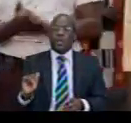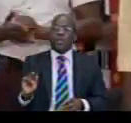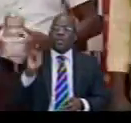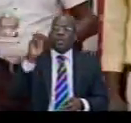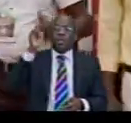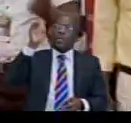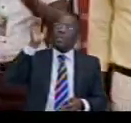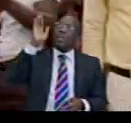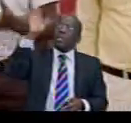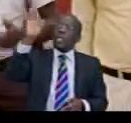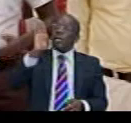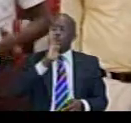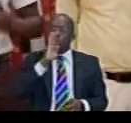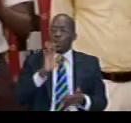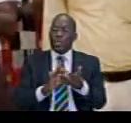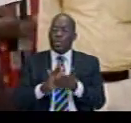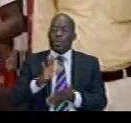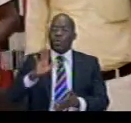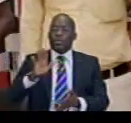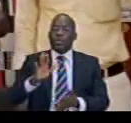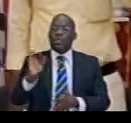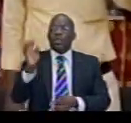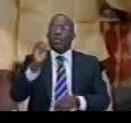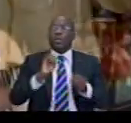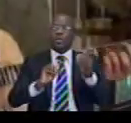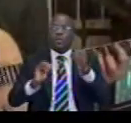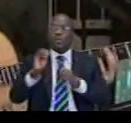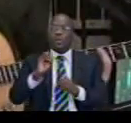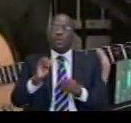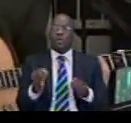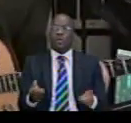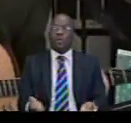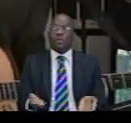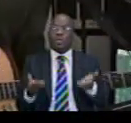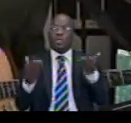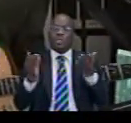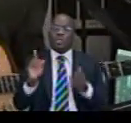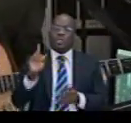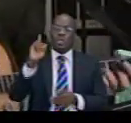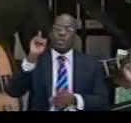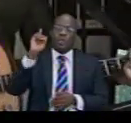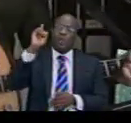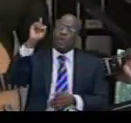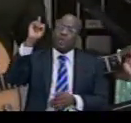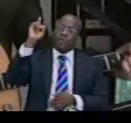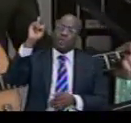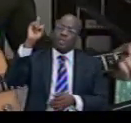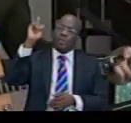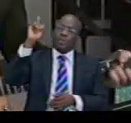À toi la gloire, ô ressuscité.